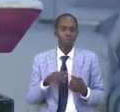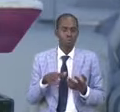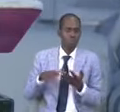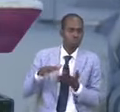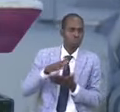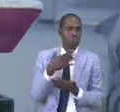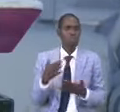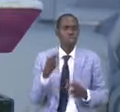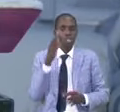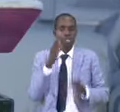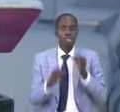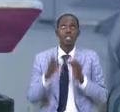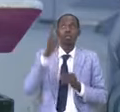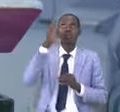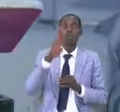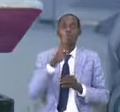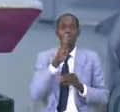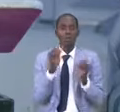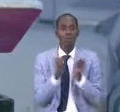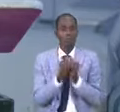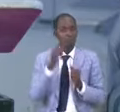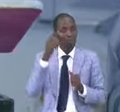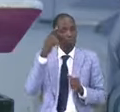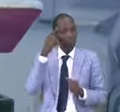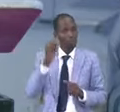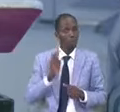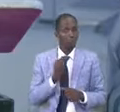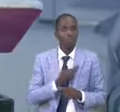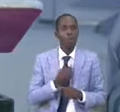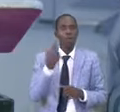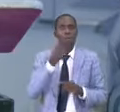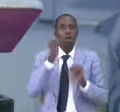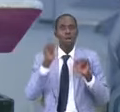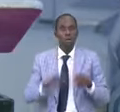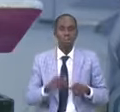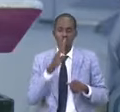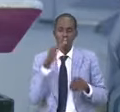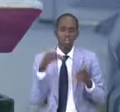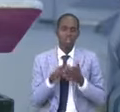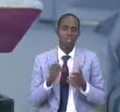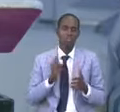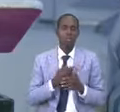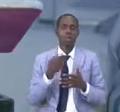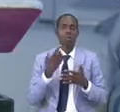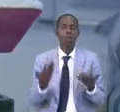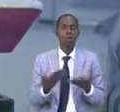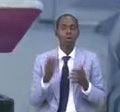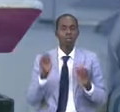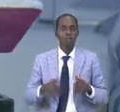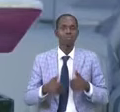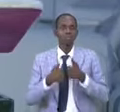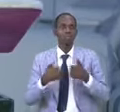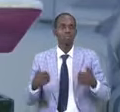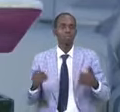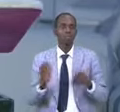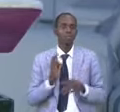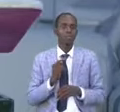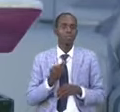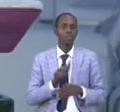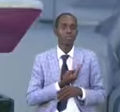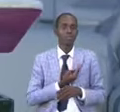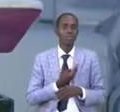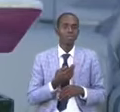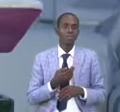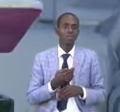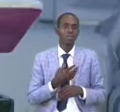qui nous séparera de l'amour de Christ cela tribulation la détresse la persécution la femme fait la nudité